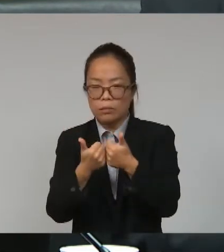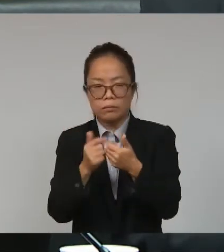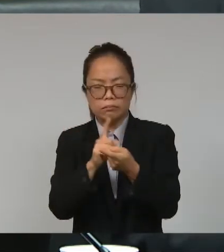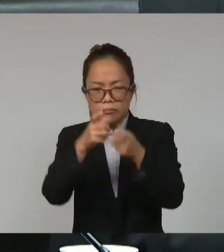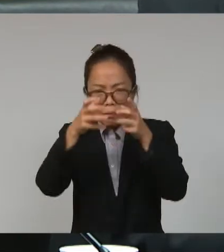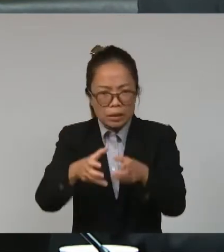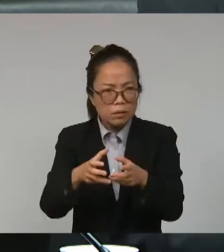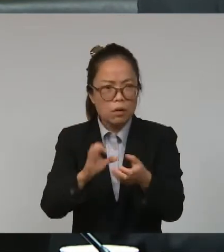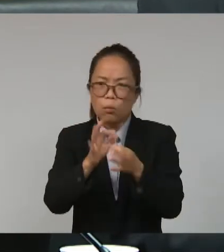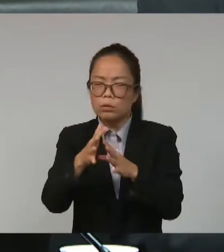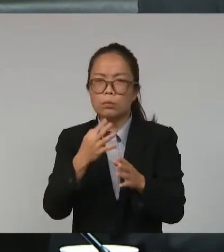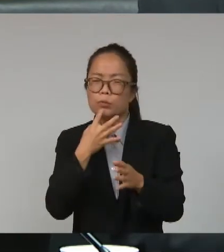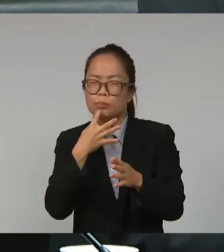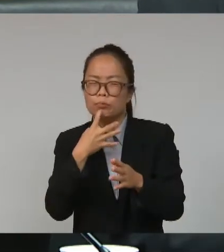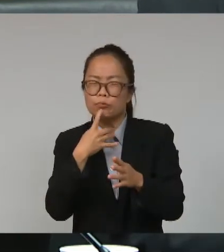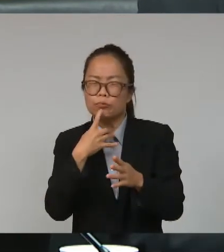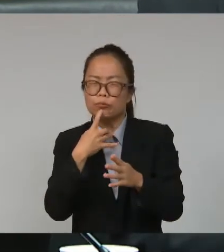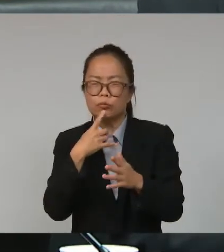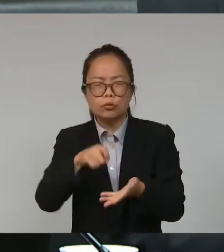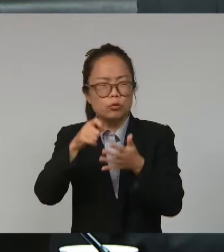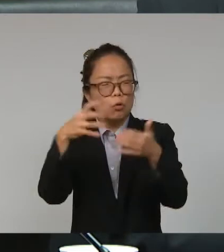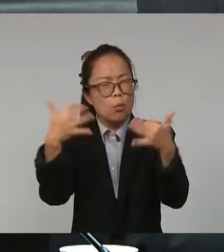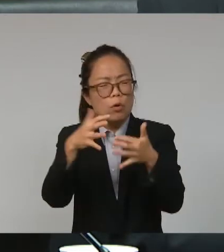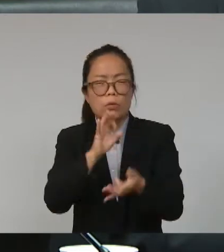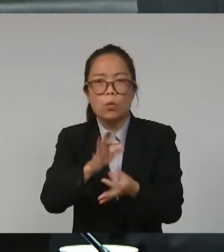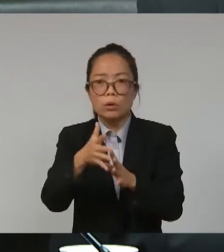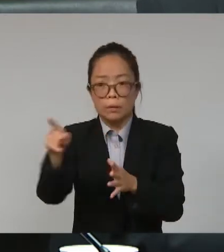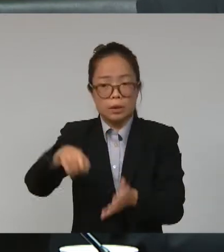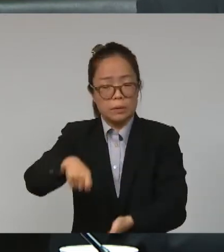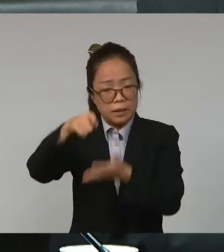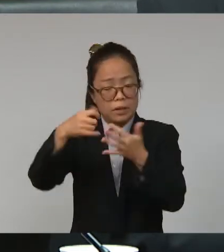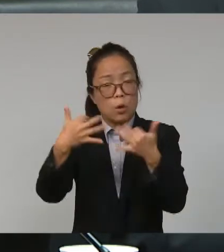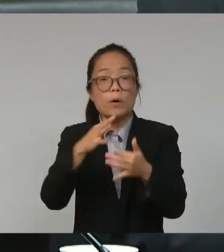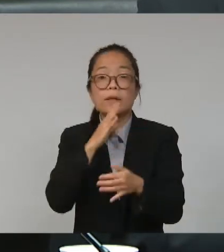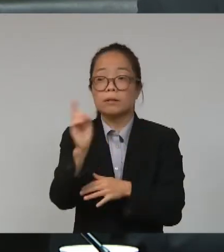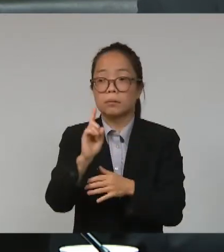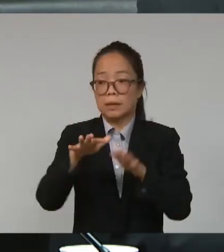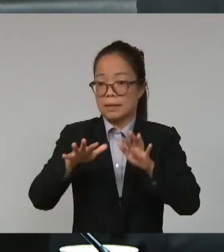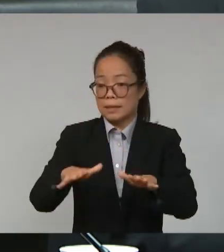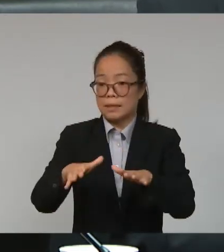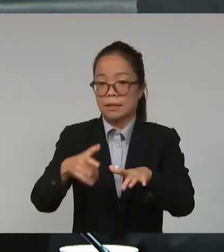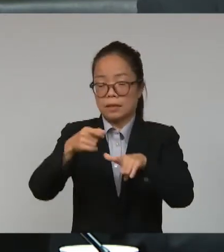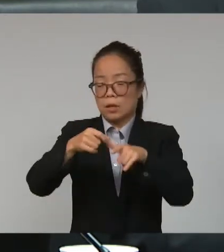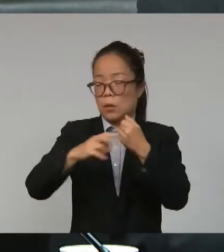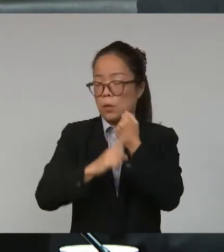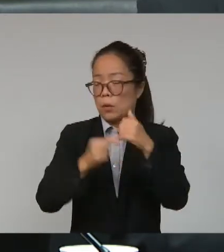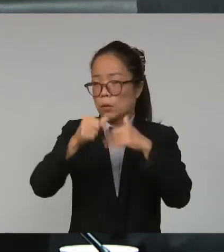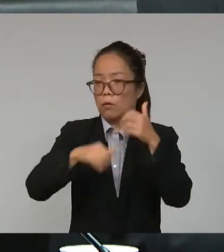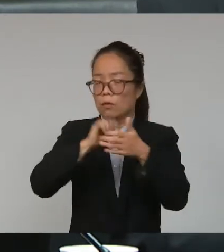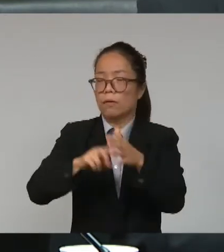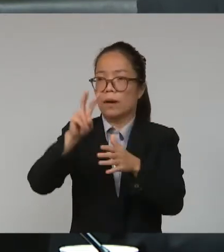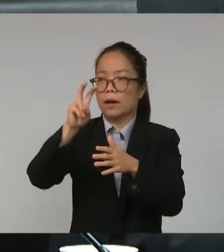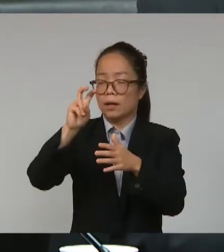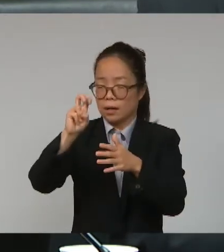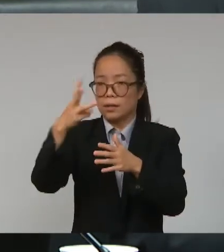了解为什么会有问题了。哈，那贵会提出来的第一个问题是说呢，现行公投法二十三条的公民投票日呢，可能会跟修